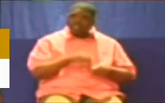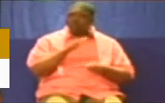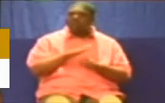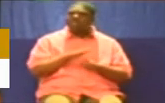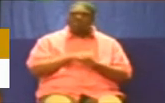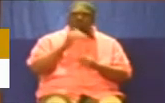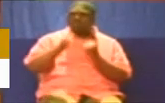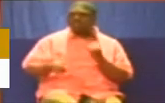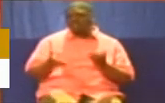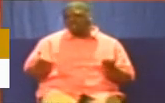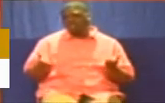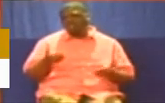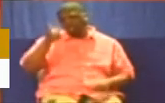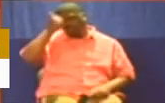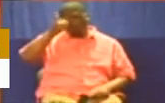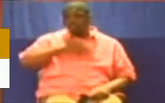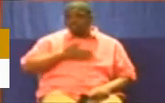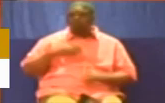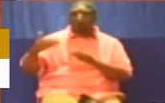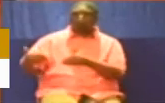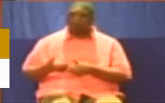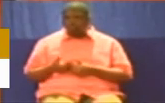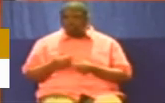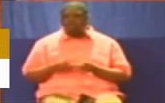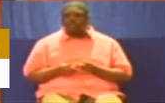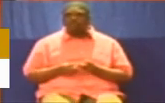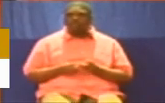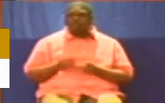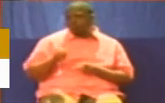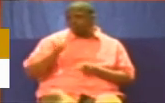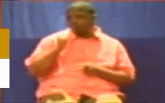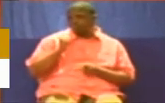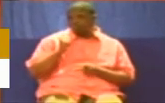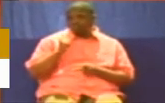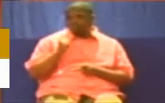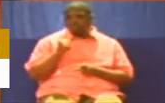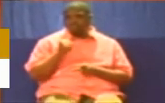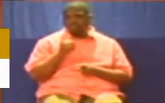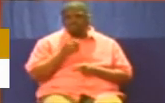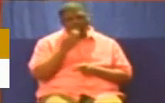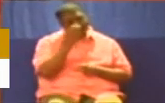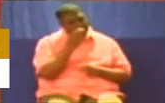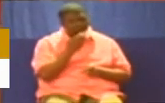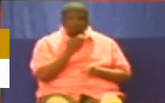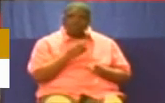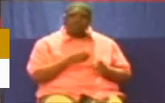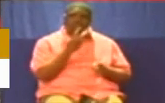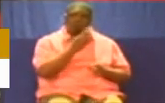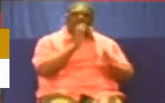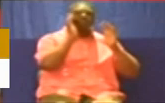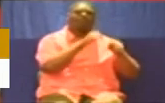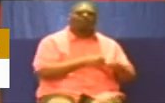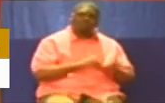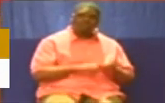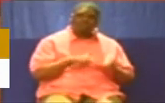wakakataa. Nakumbuka cha kwangu na mimi nilichukua. Majuzi hapa ndo nimeenda kwenye machaka huko nimekitafuta nikakuta kimeshavamiwa,